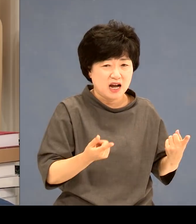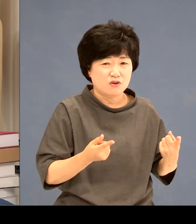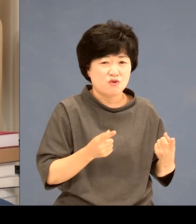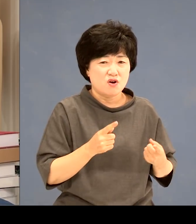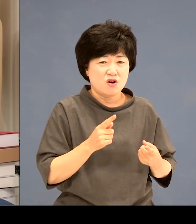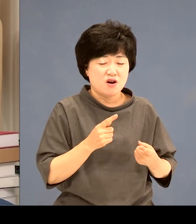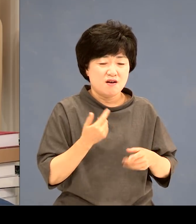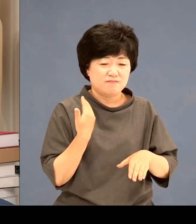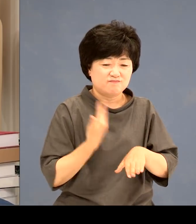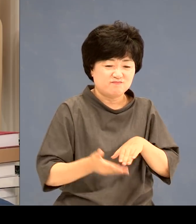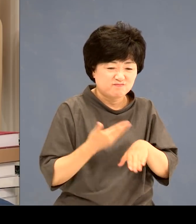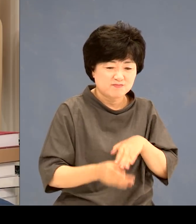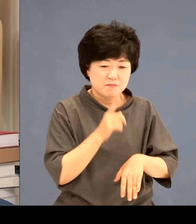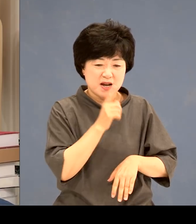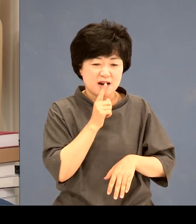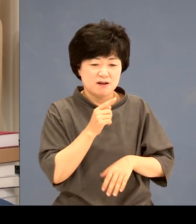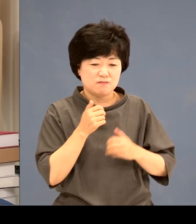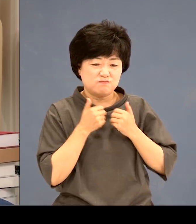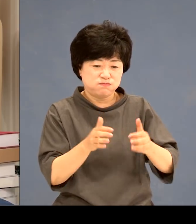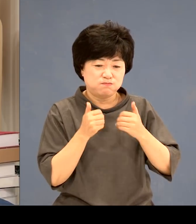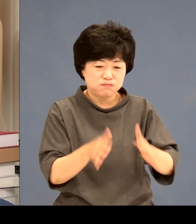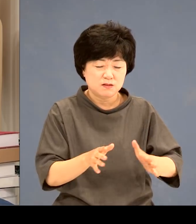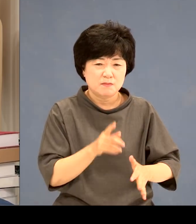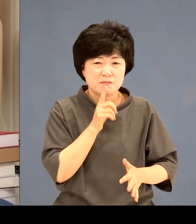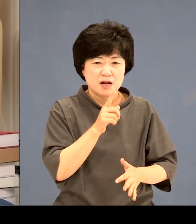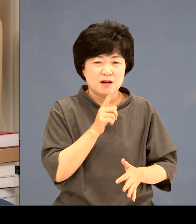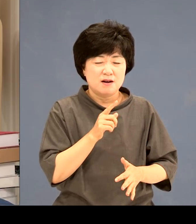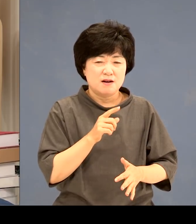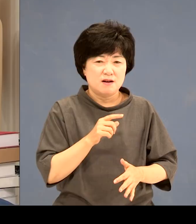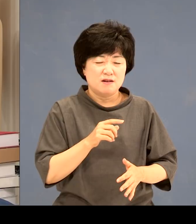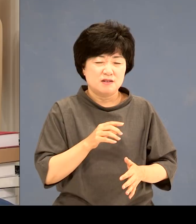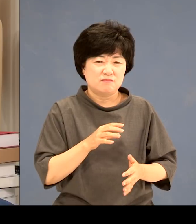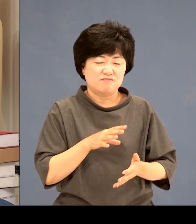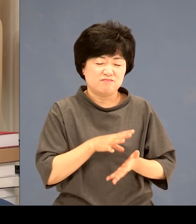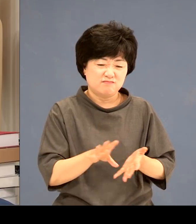목회자답지 않는 거친 언행과